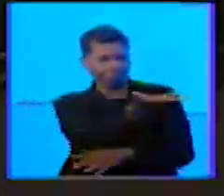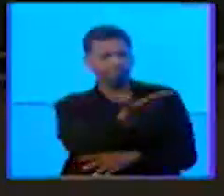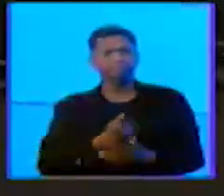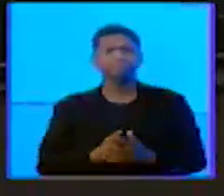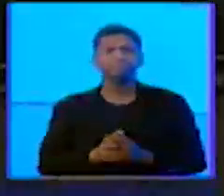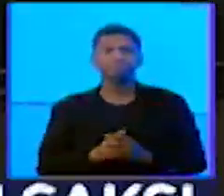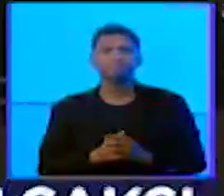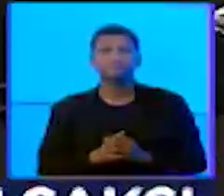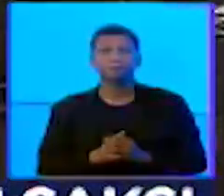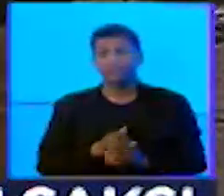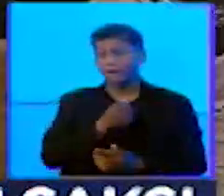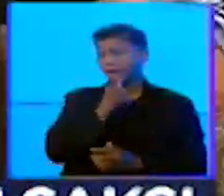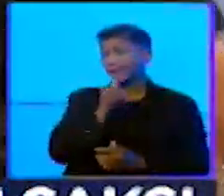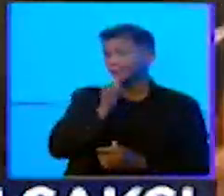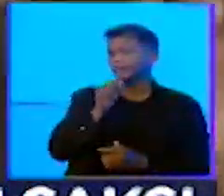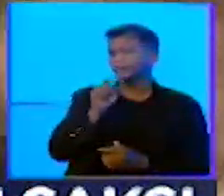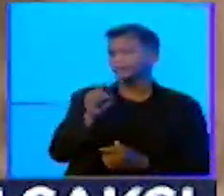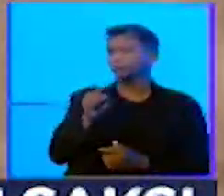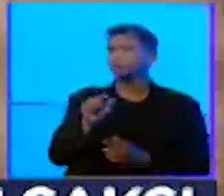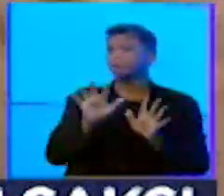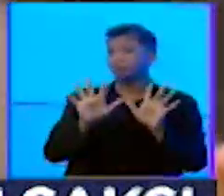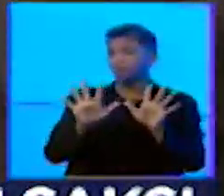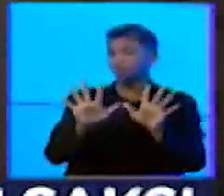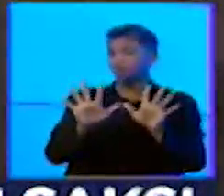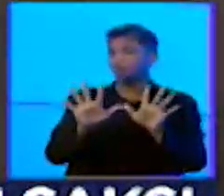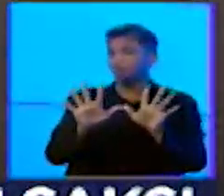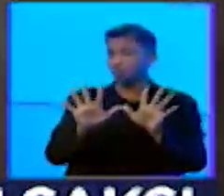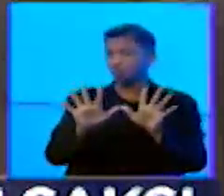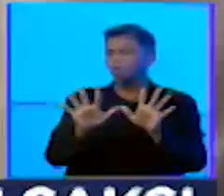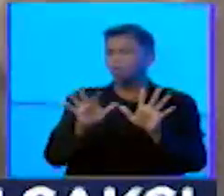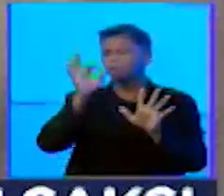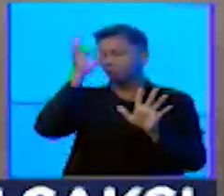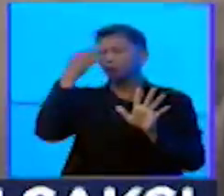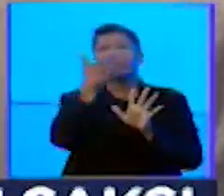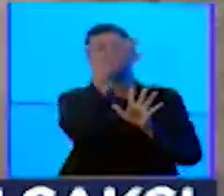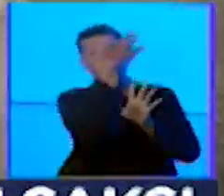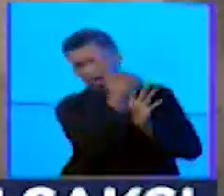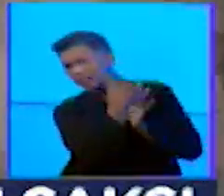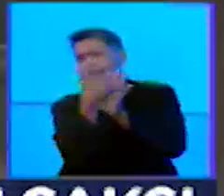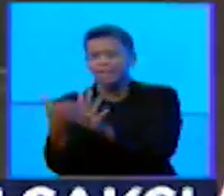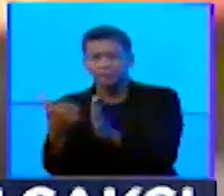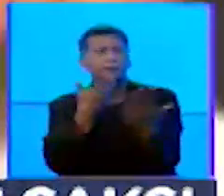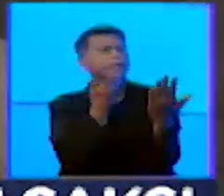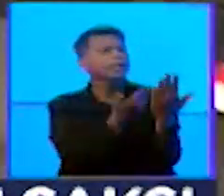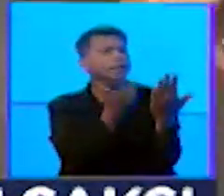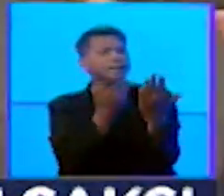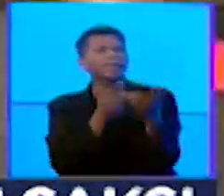Anies merupakan satu dari 10 orang saksi yang dimintai keterangan penyidik Polda terkait dugaan pelanggaran protokol